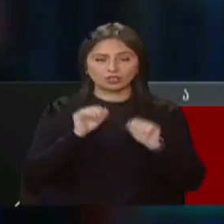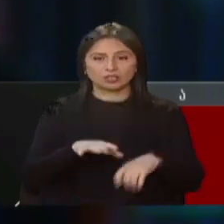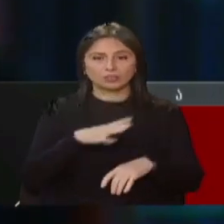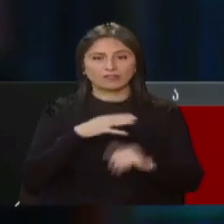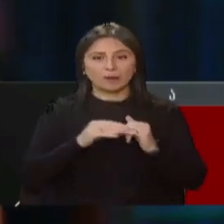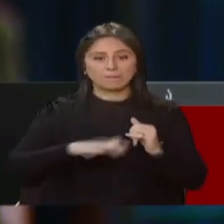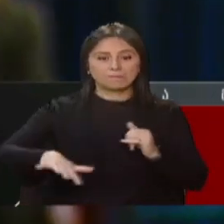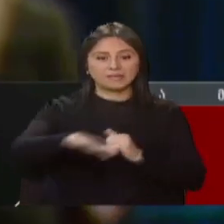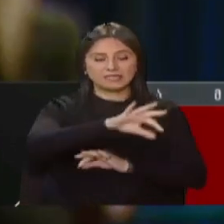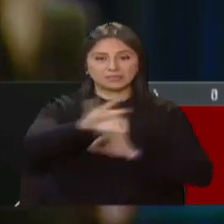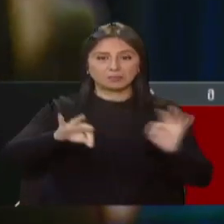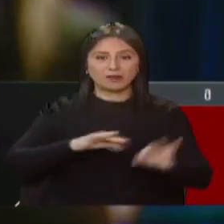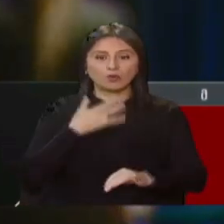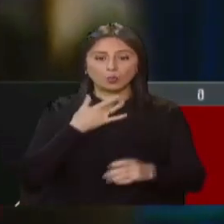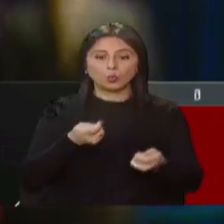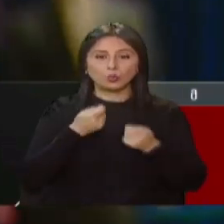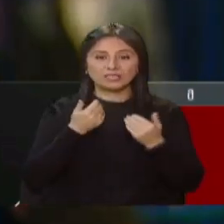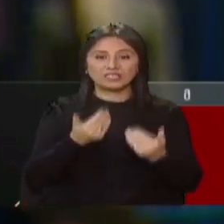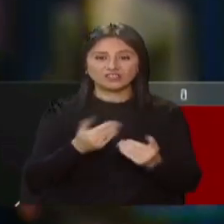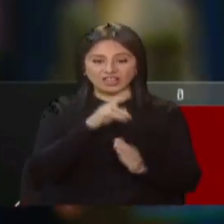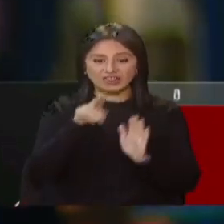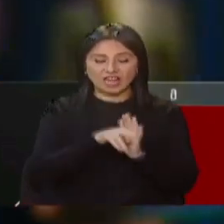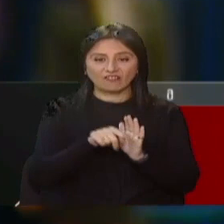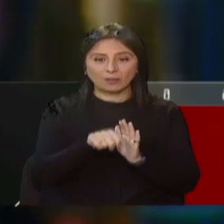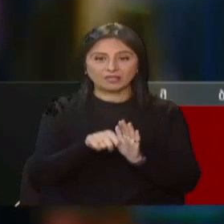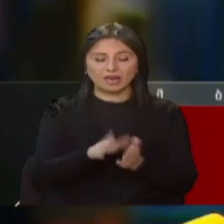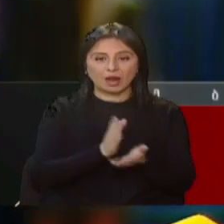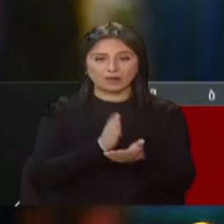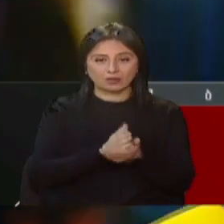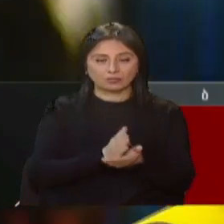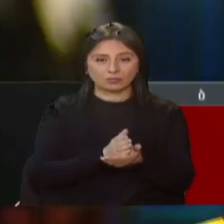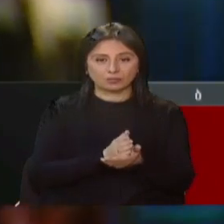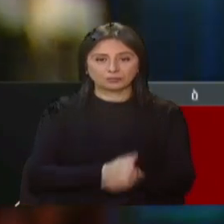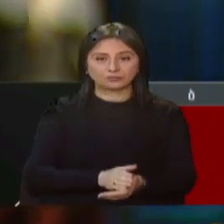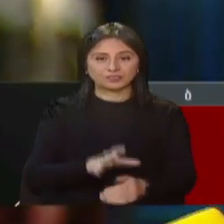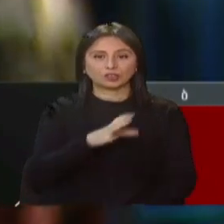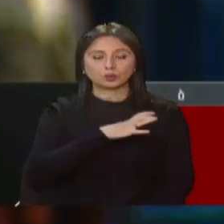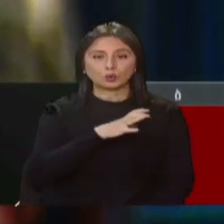იყოს მიწისპარტი, მუნიციპალიტეტის დაქვემდებარებაში არსებული